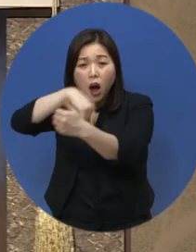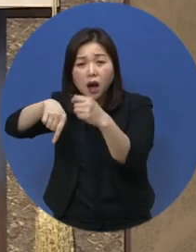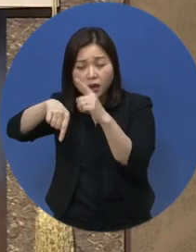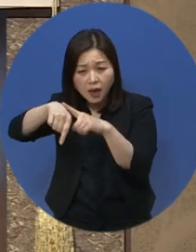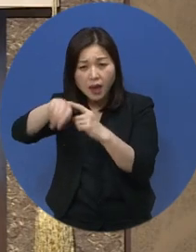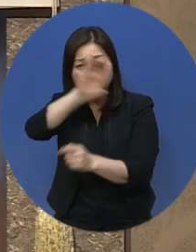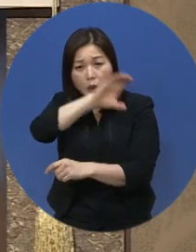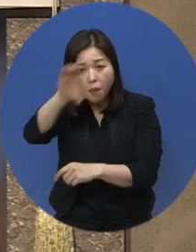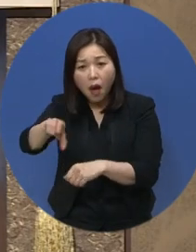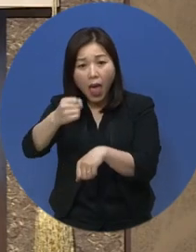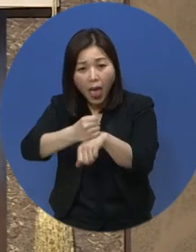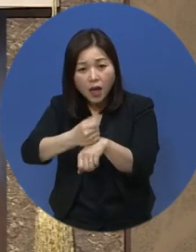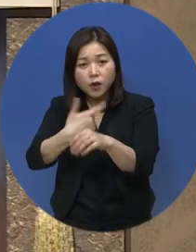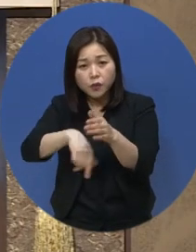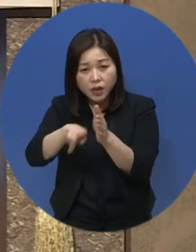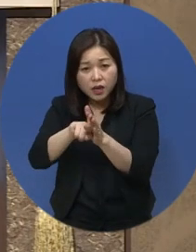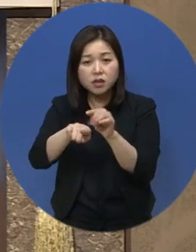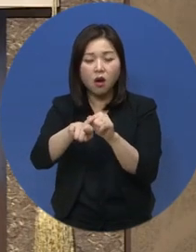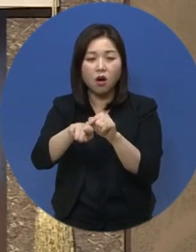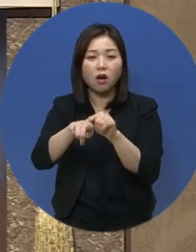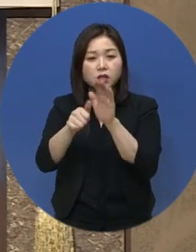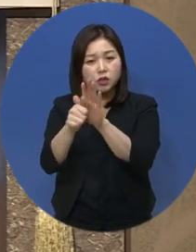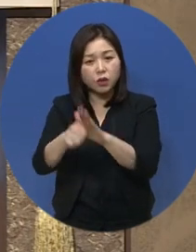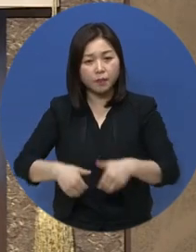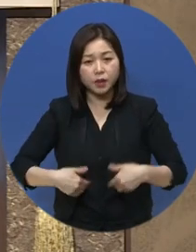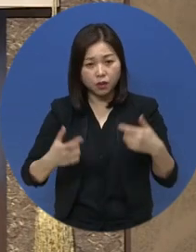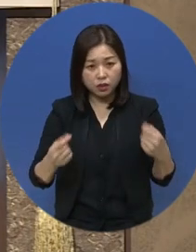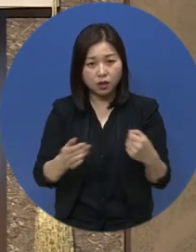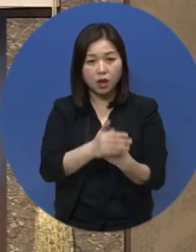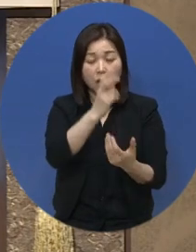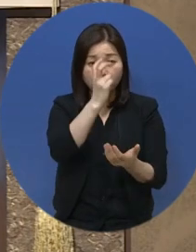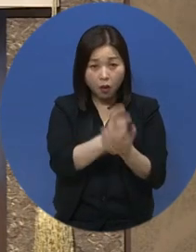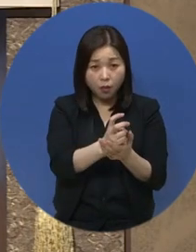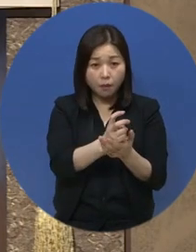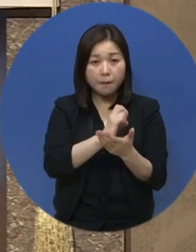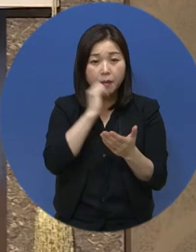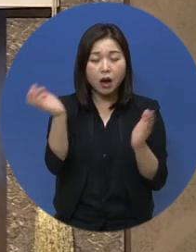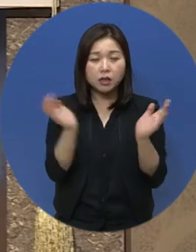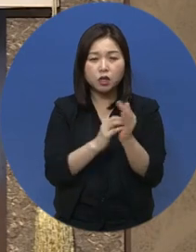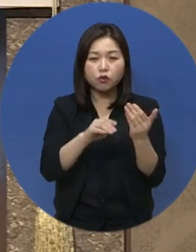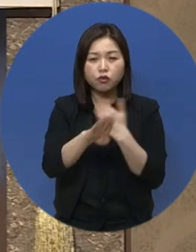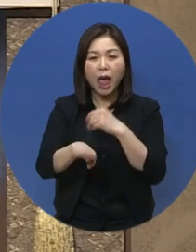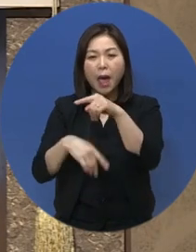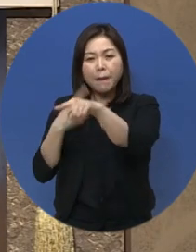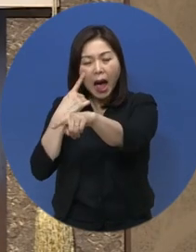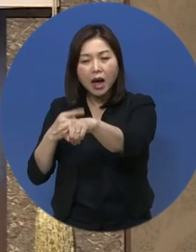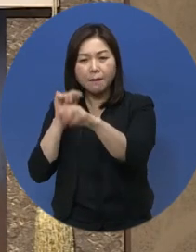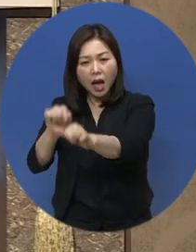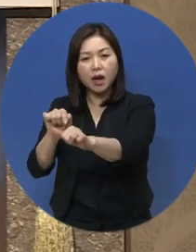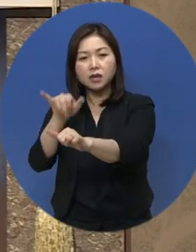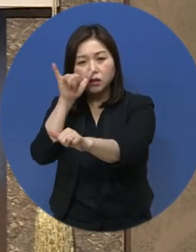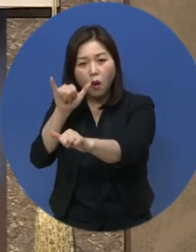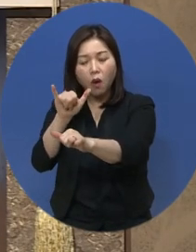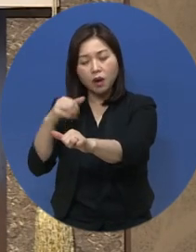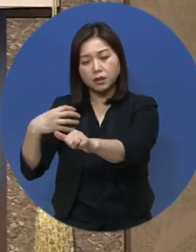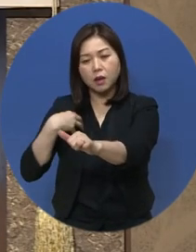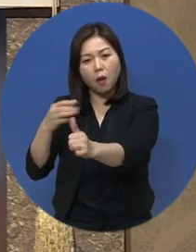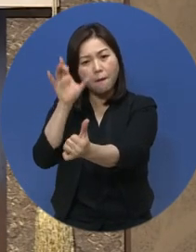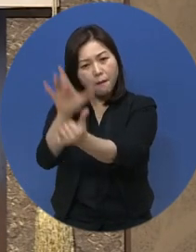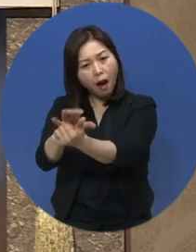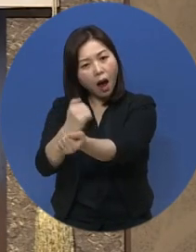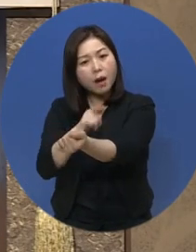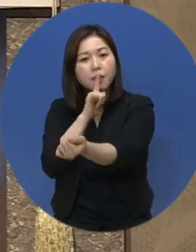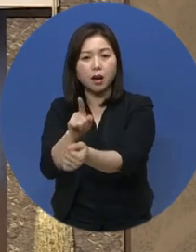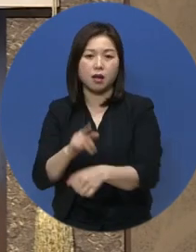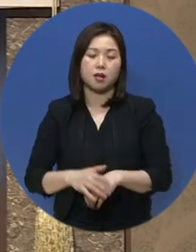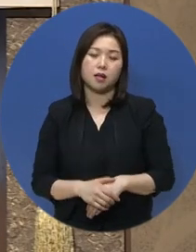담보를 해줘야 되는데 네. 법안 통과시켜놓고 현장에 던지는 거죠. 그러면 책임은 너희들이 지라는 거예요. 그러니까